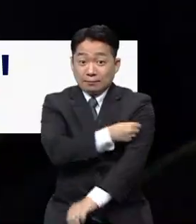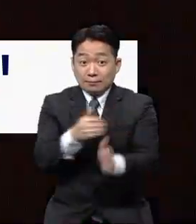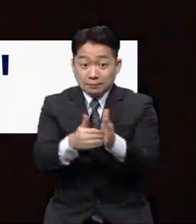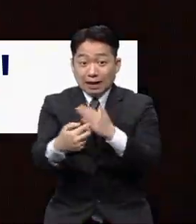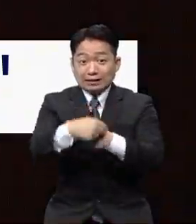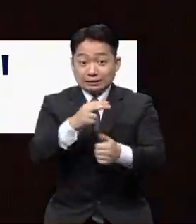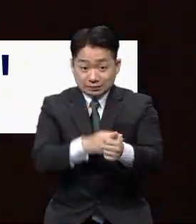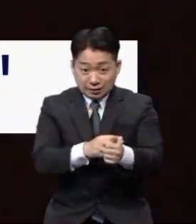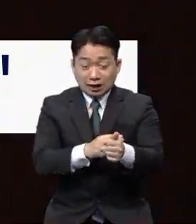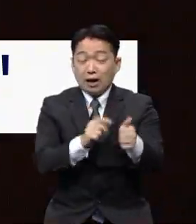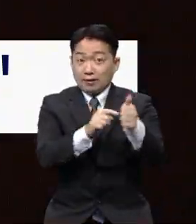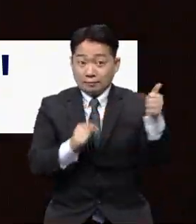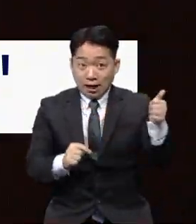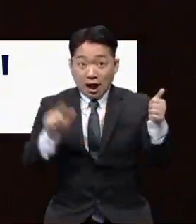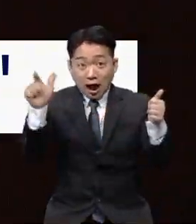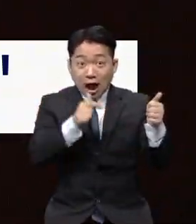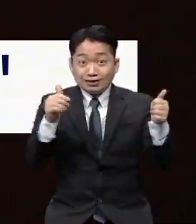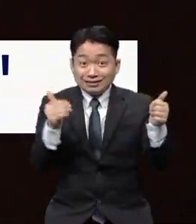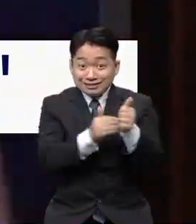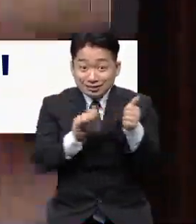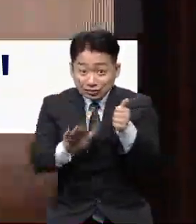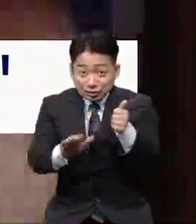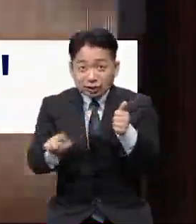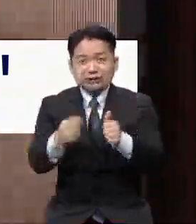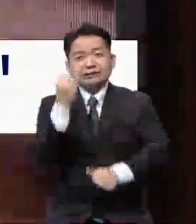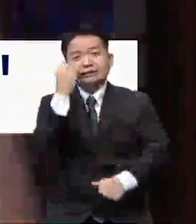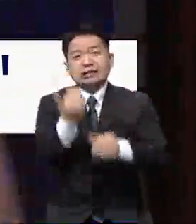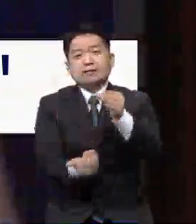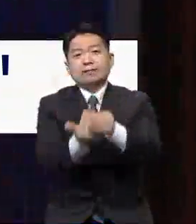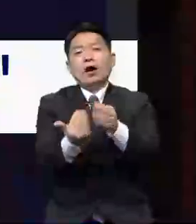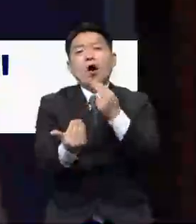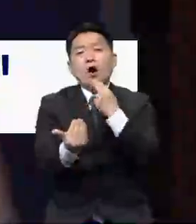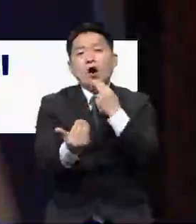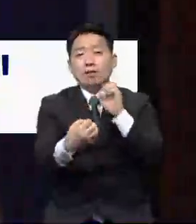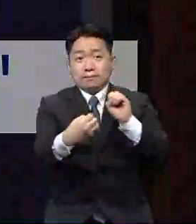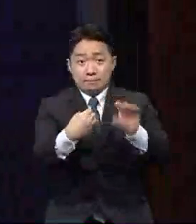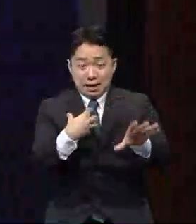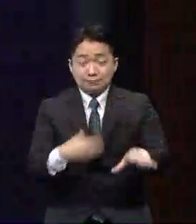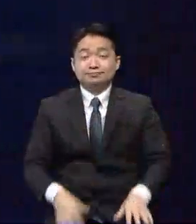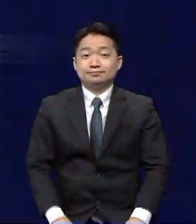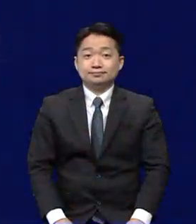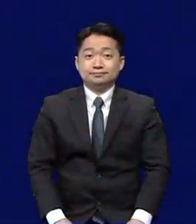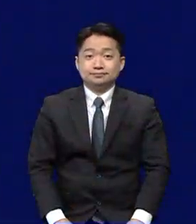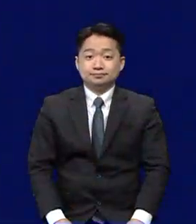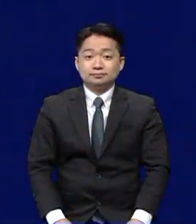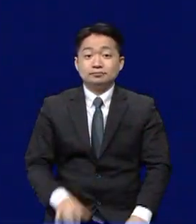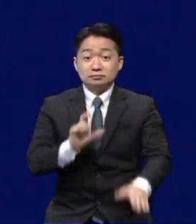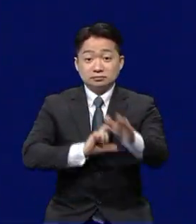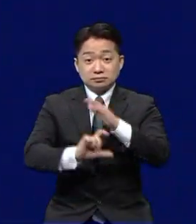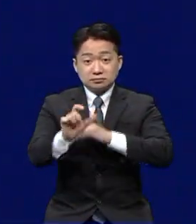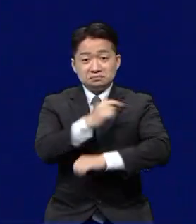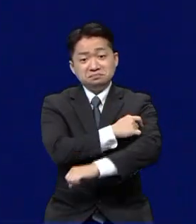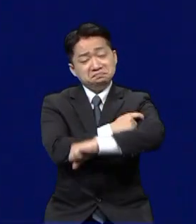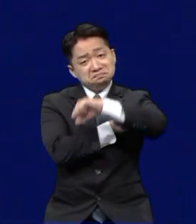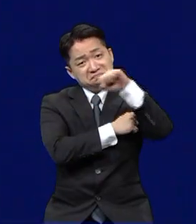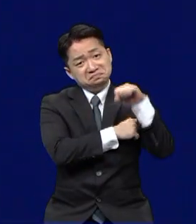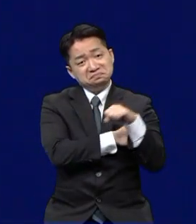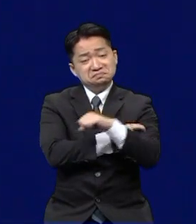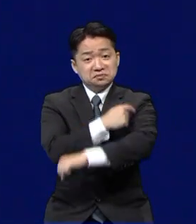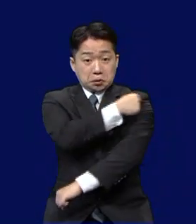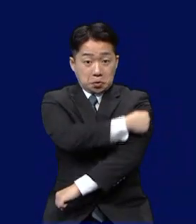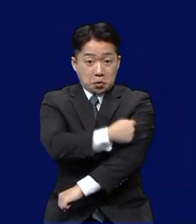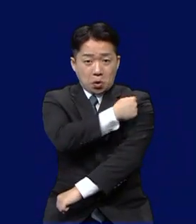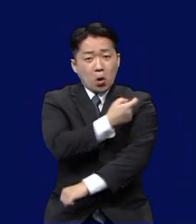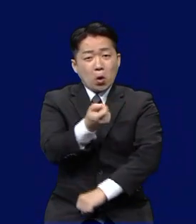의사 진범식 씨도 하루 이상 지났지만 별다른 이상 증상은 없었다고 말했습니다. 오전엔 팔을 움직일 때 주사 맞은